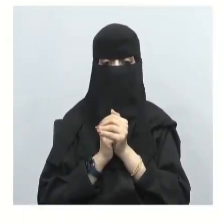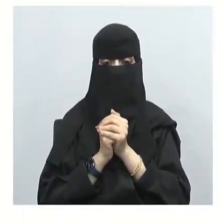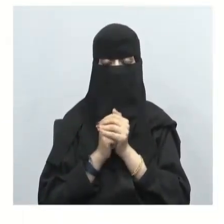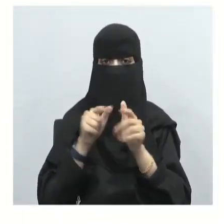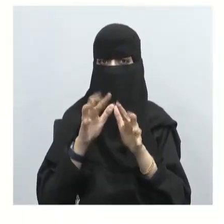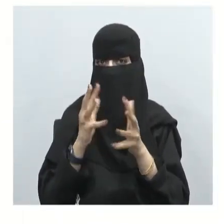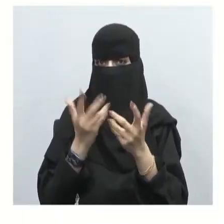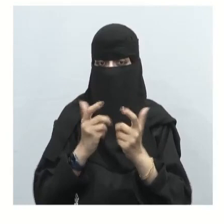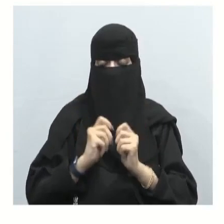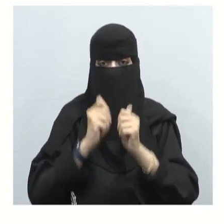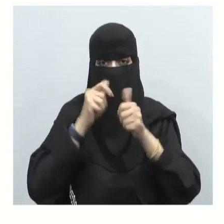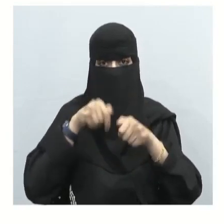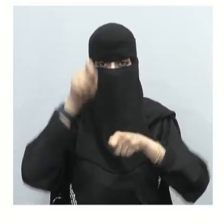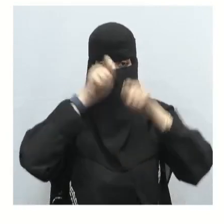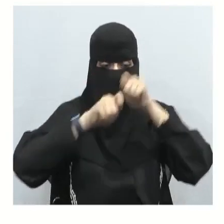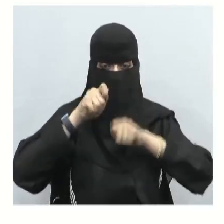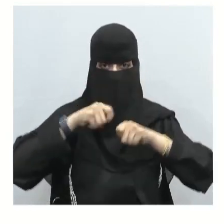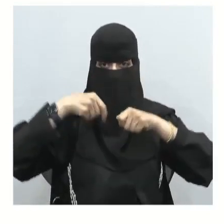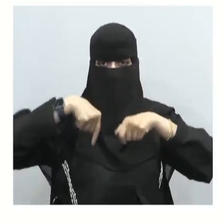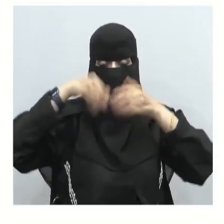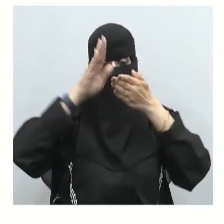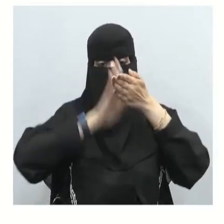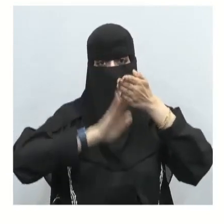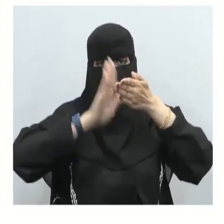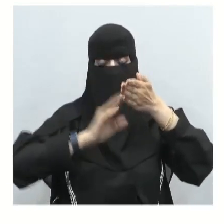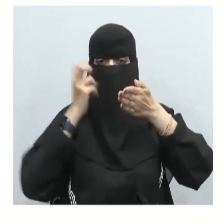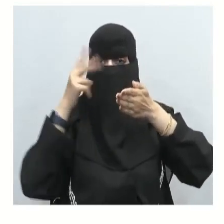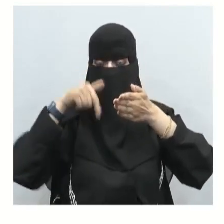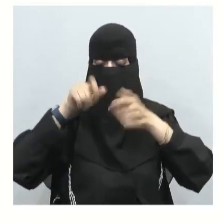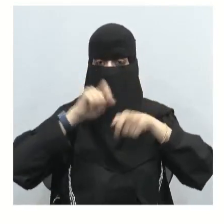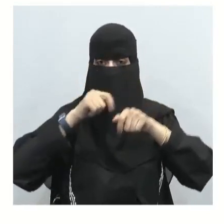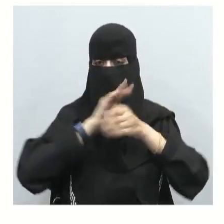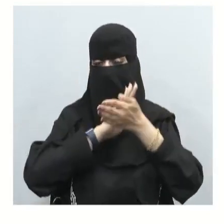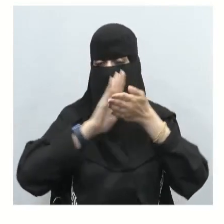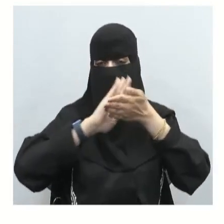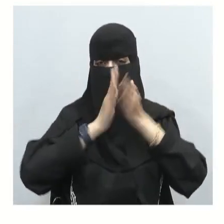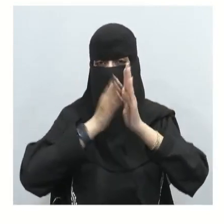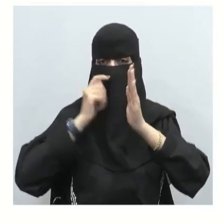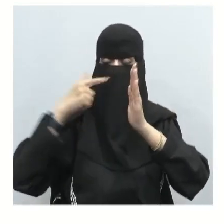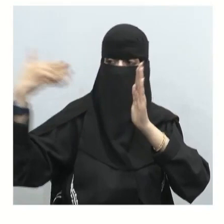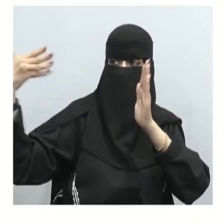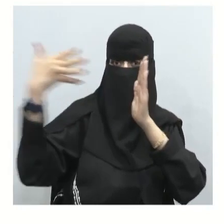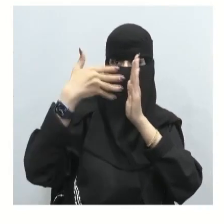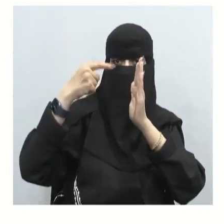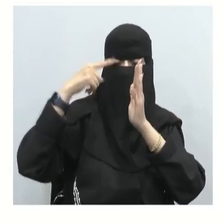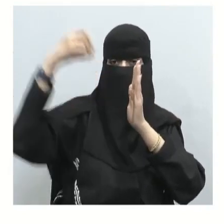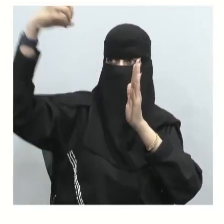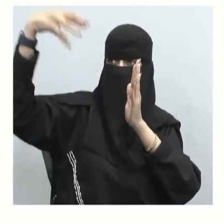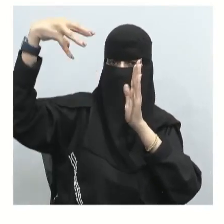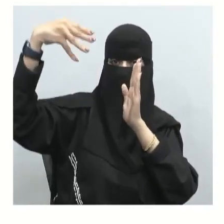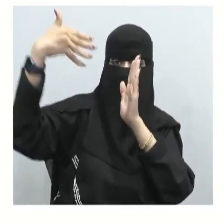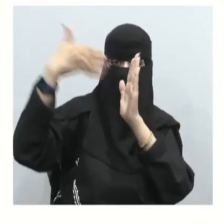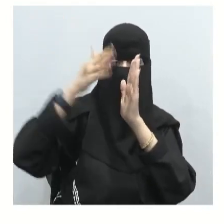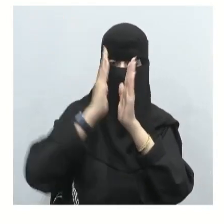كيف يمكن استخدام مرشحي استقطاب بحيث يمنعان عبور اي ضوء خلالهم اذا كيف